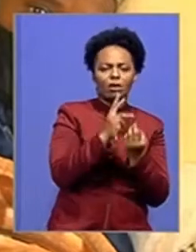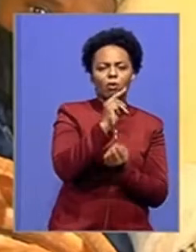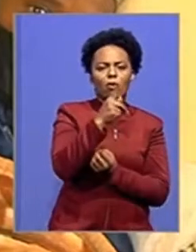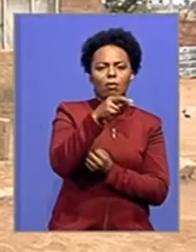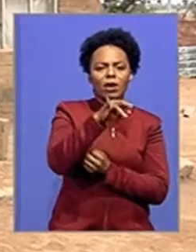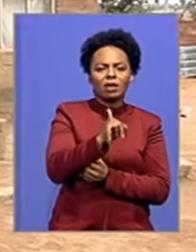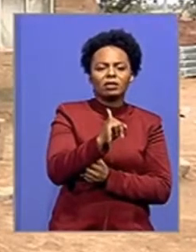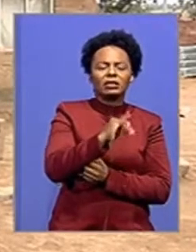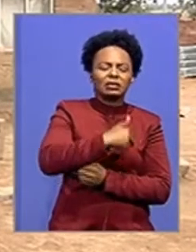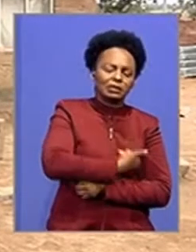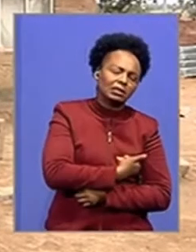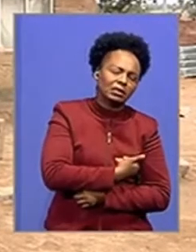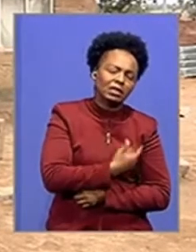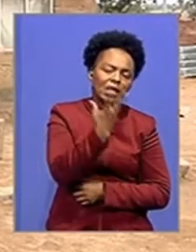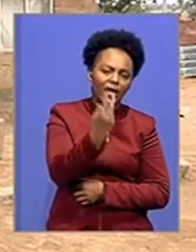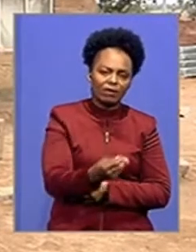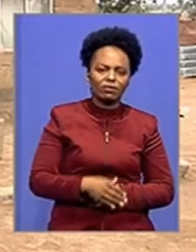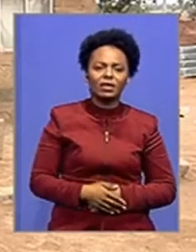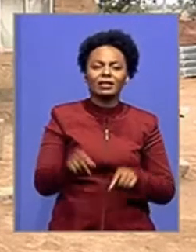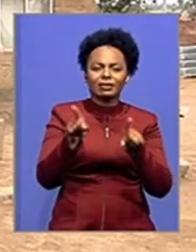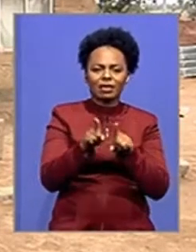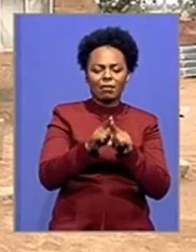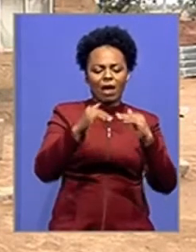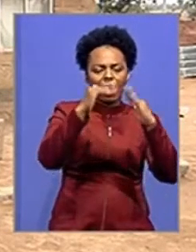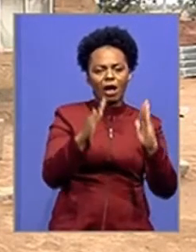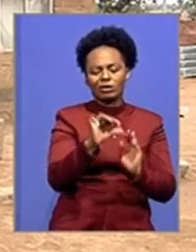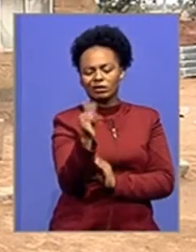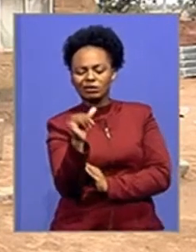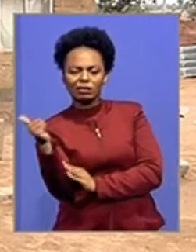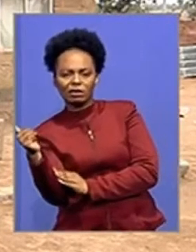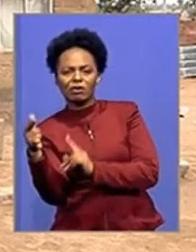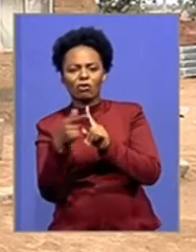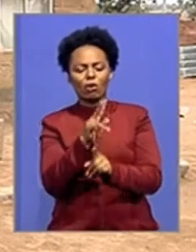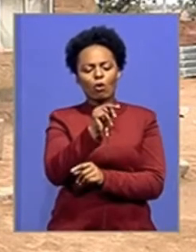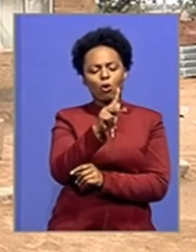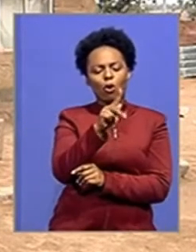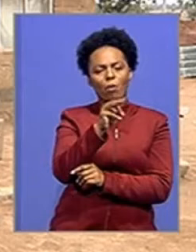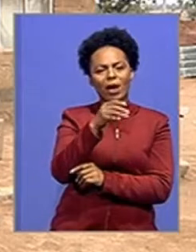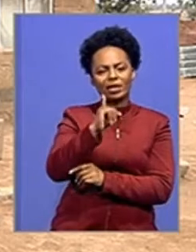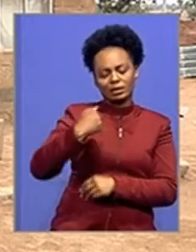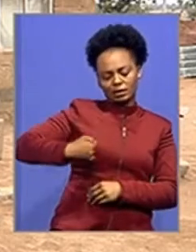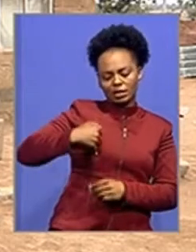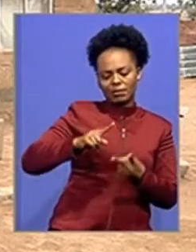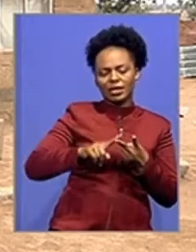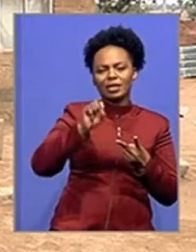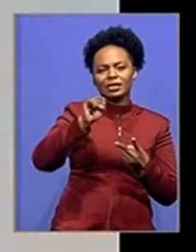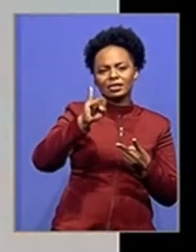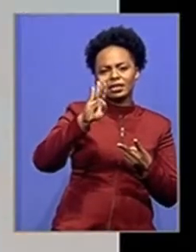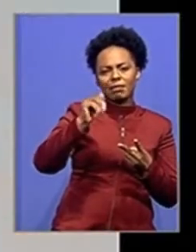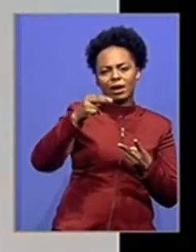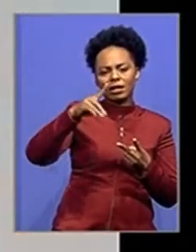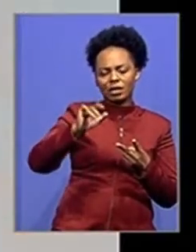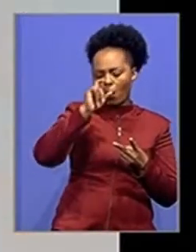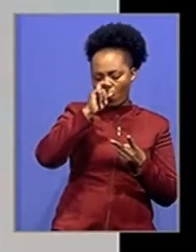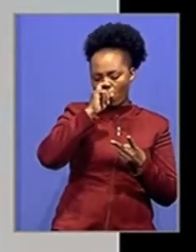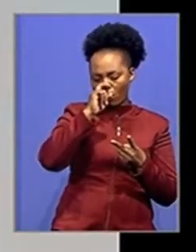taba yeo. Godimo ga fao dintlo di sekae go tšwa ntlong ya ba ga Nkomane ba lapa la ga Sibante yeo morwedi wa bona wa